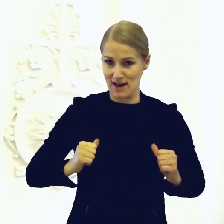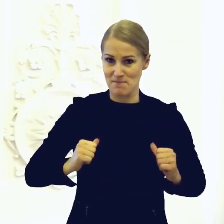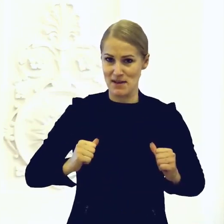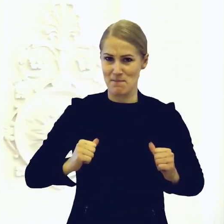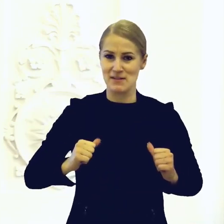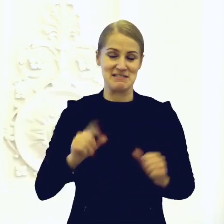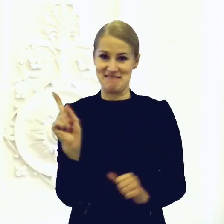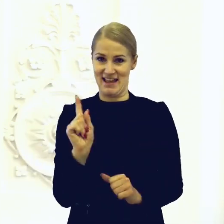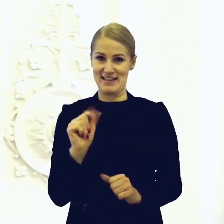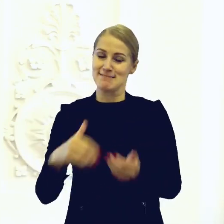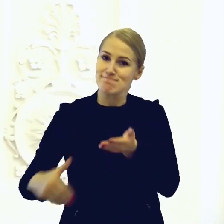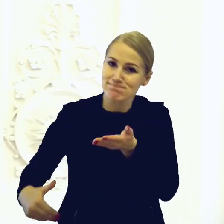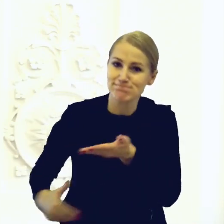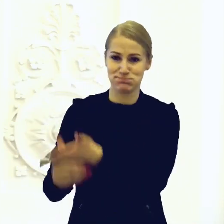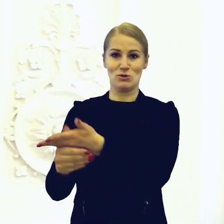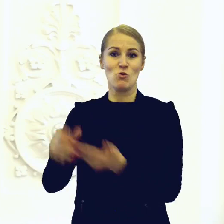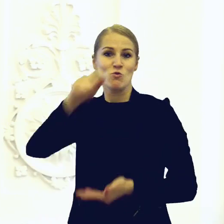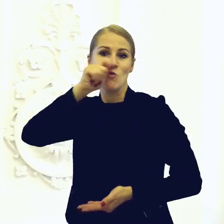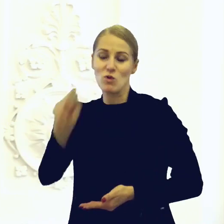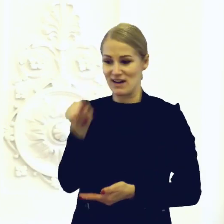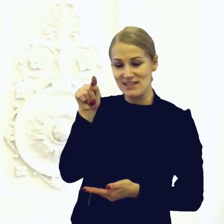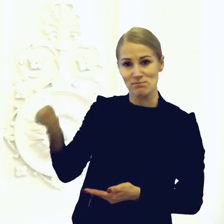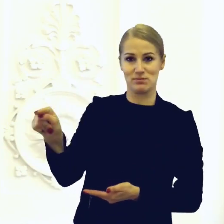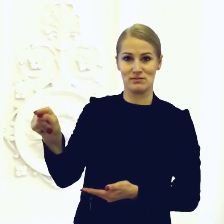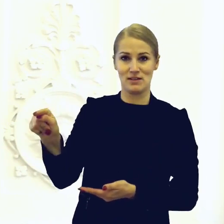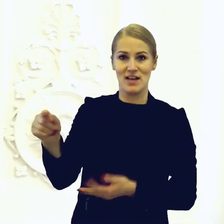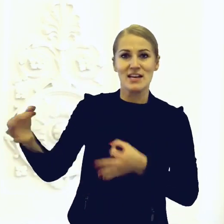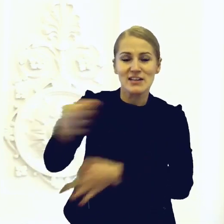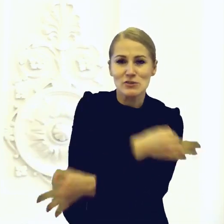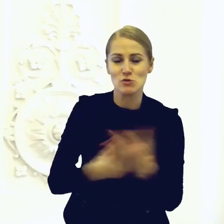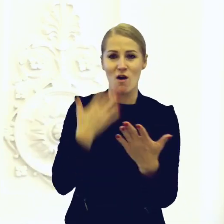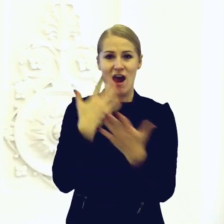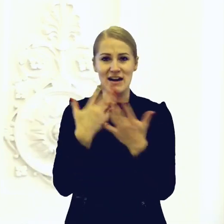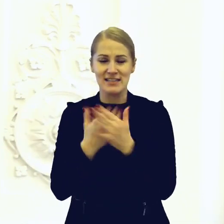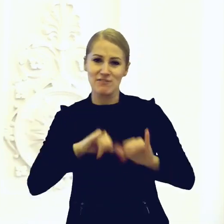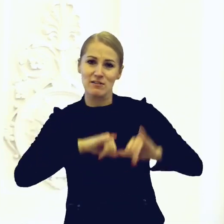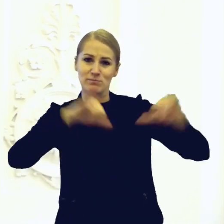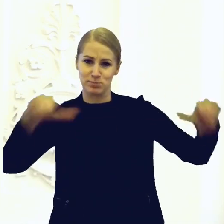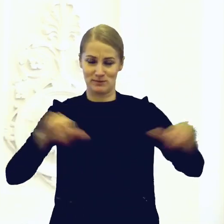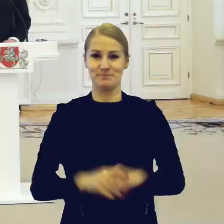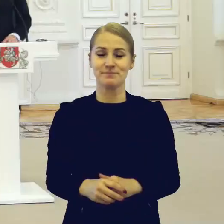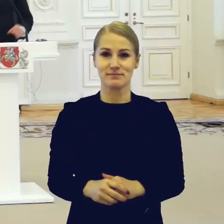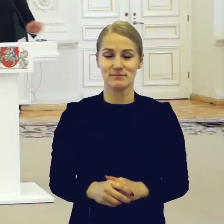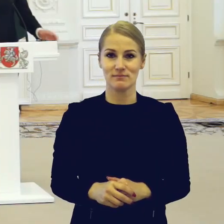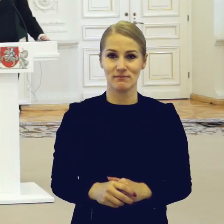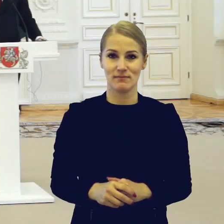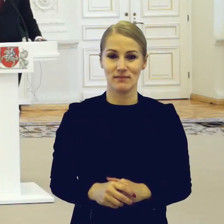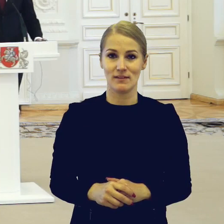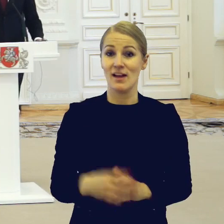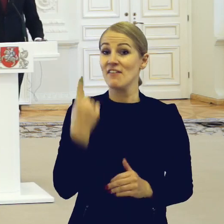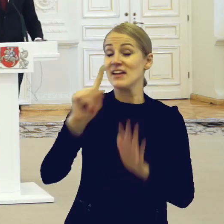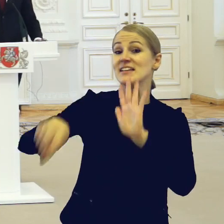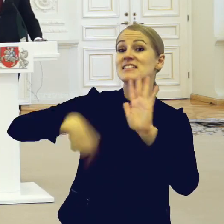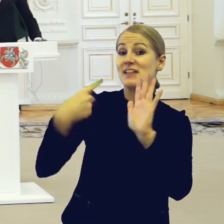kuris neleis šiai diskusijai baigtis ir tą diskusiją stengsis atnaujinti. Turime laiko dar